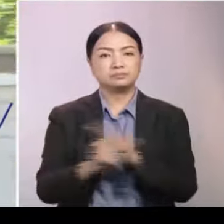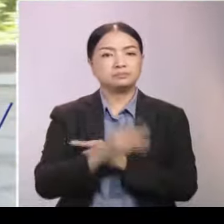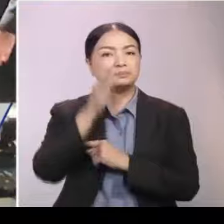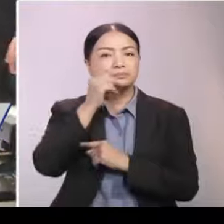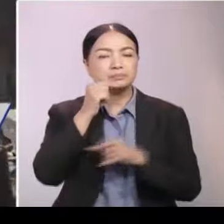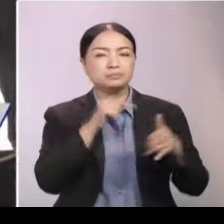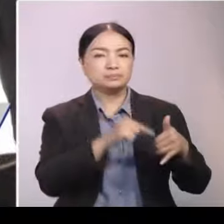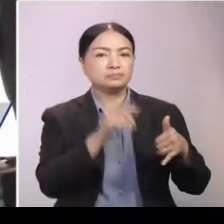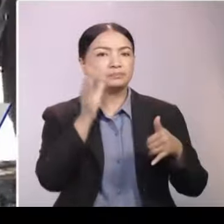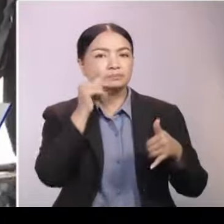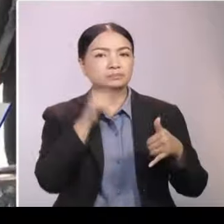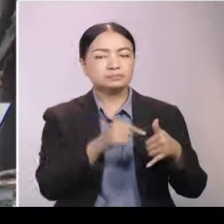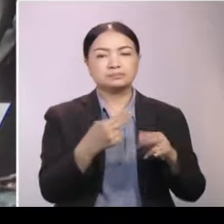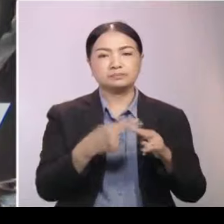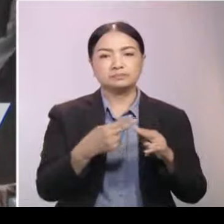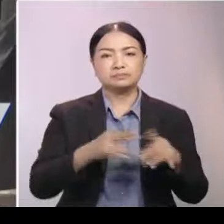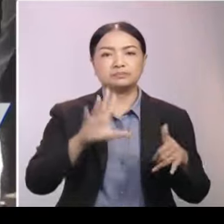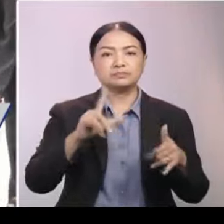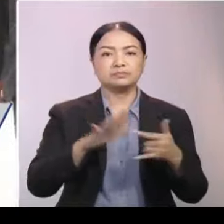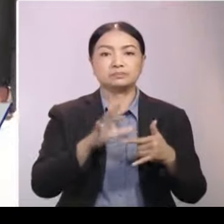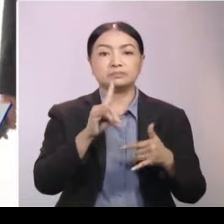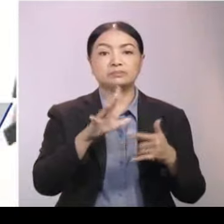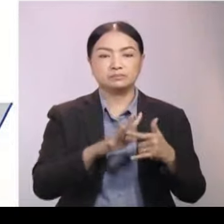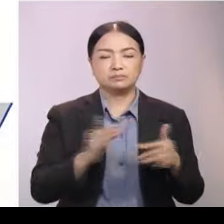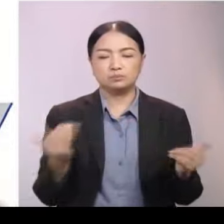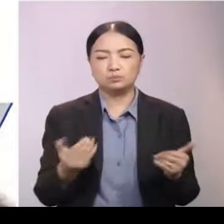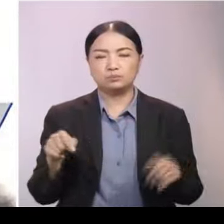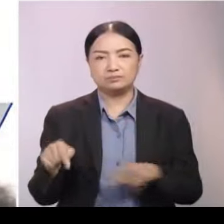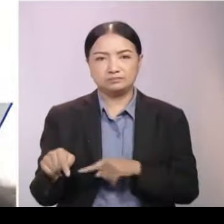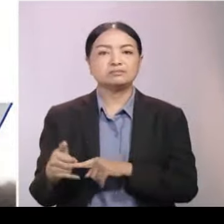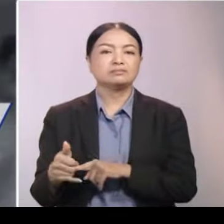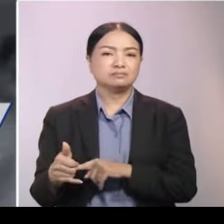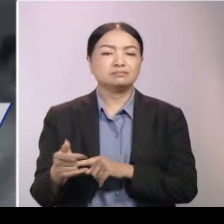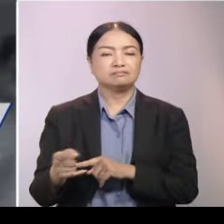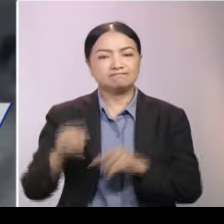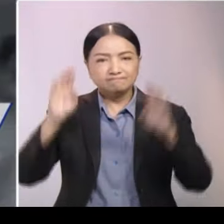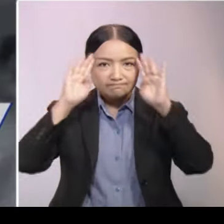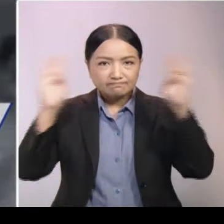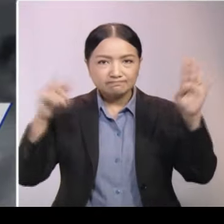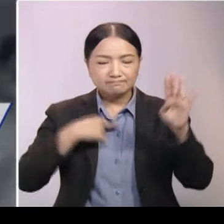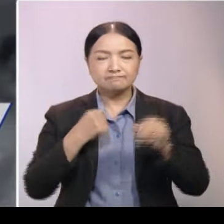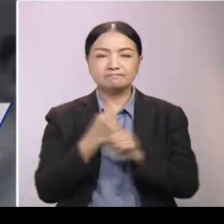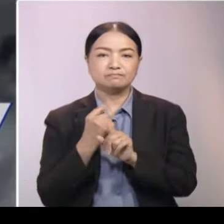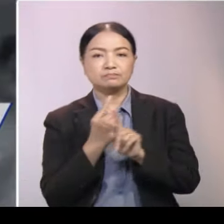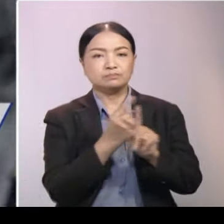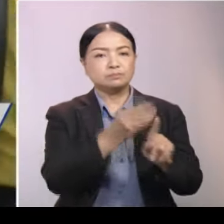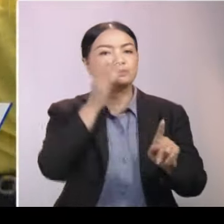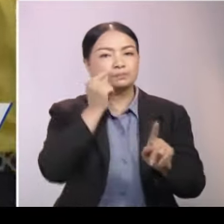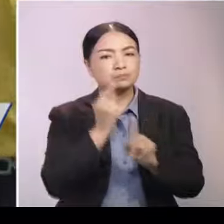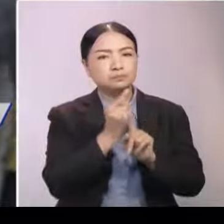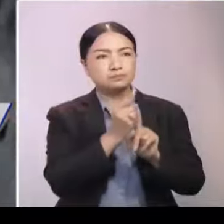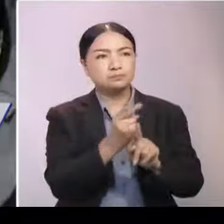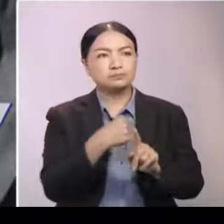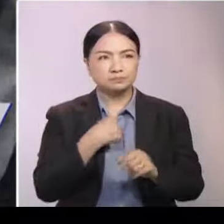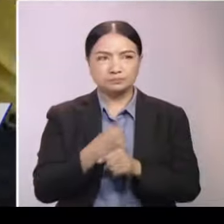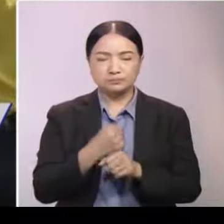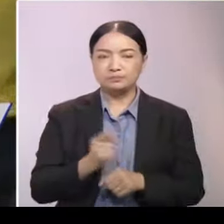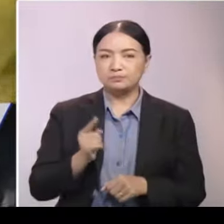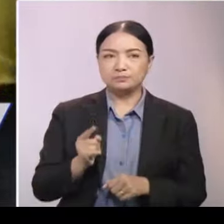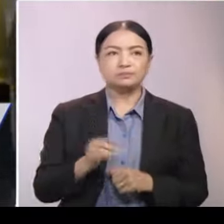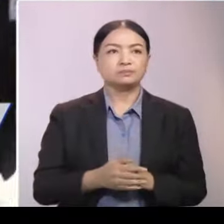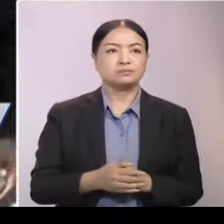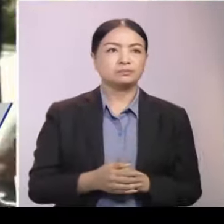าไทเศรษฐ์กล่าวว่าไม่ตื่นเต้นที่ต้องมาทำหน้าที่ในกระทรวงมหาดไทยจะใช้ประสบการณ์ที่ติดตามการทำงานของบิดาโดยเบื้องต้นนายชาด